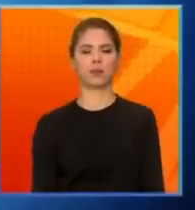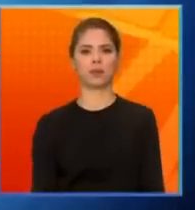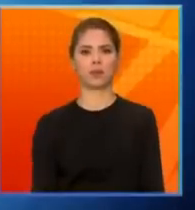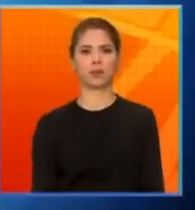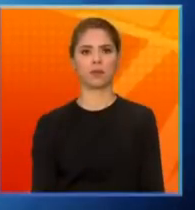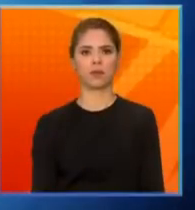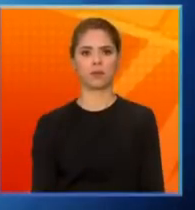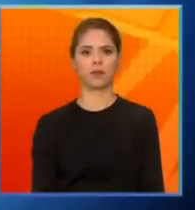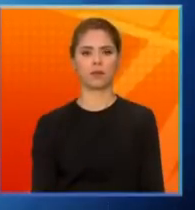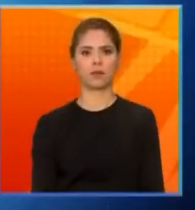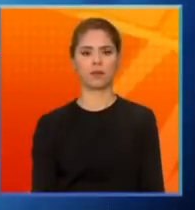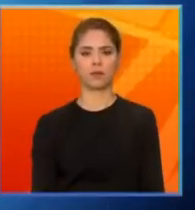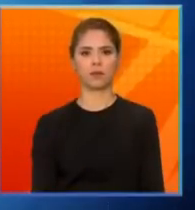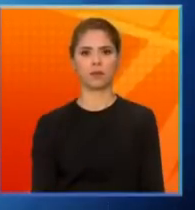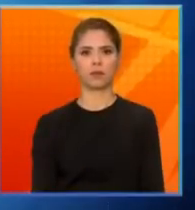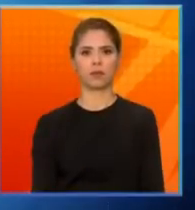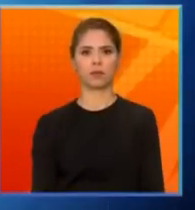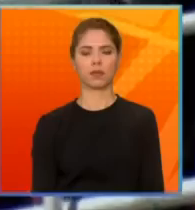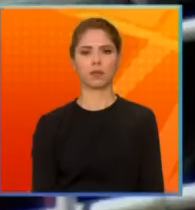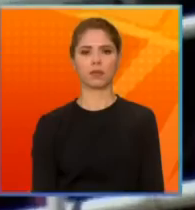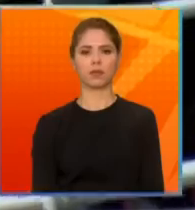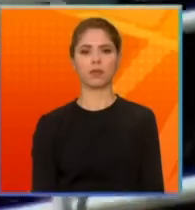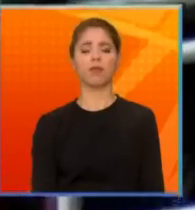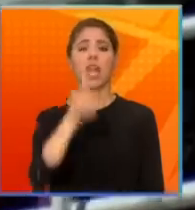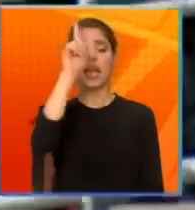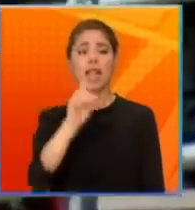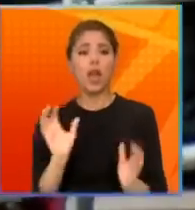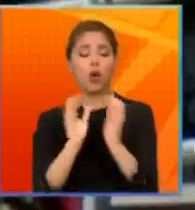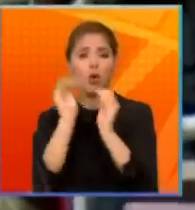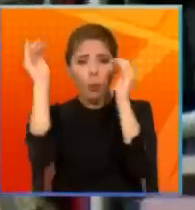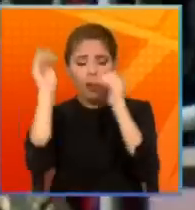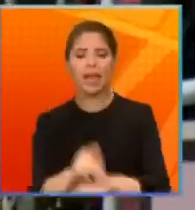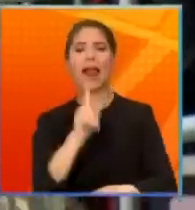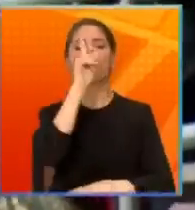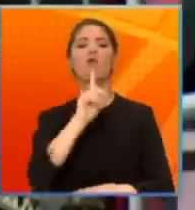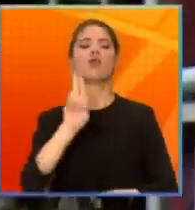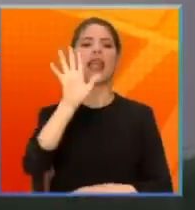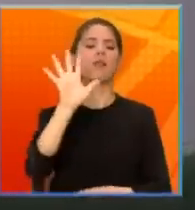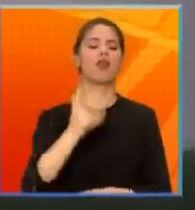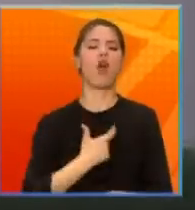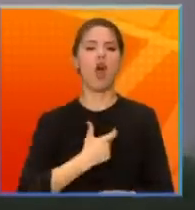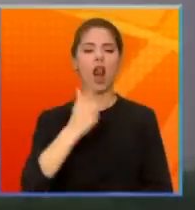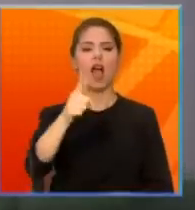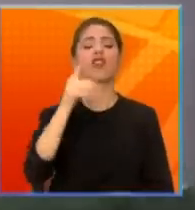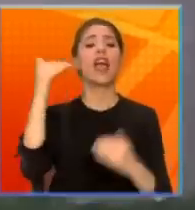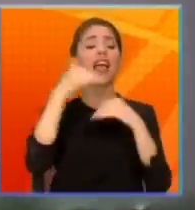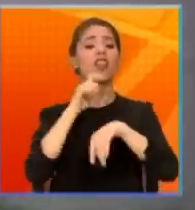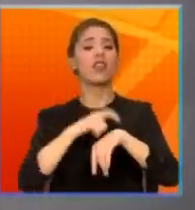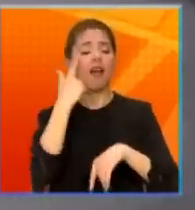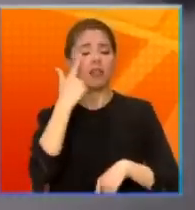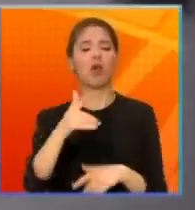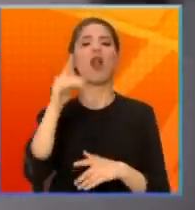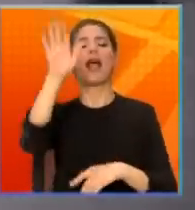için burada uçak kaldırıyor. Ne olursunuz hepiniz bunun kıymetini bilelim. İlk kafileyle gelen 175 öğrenci gece saatlerinde